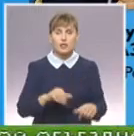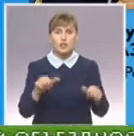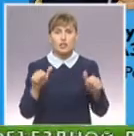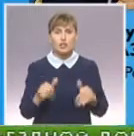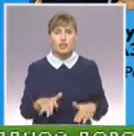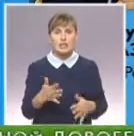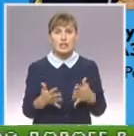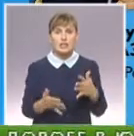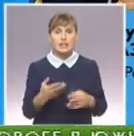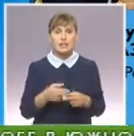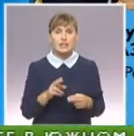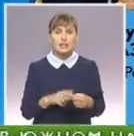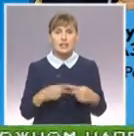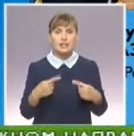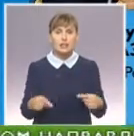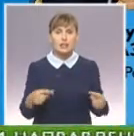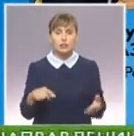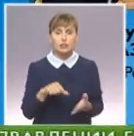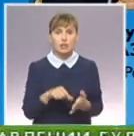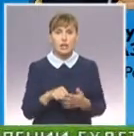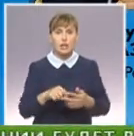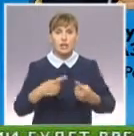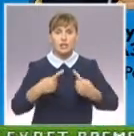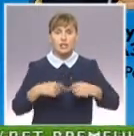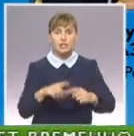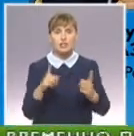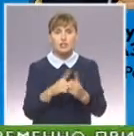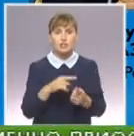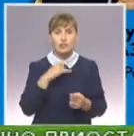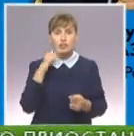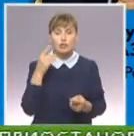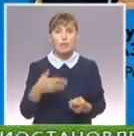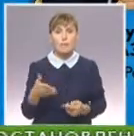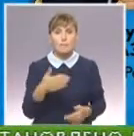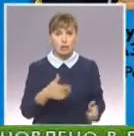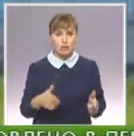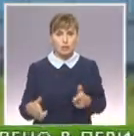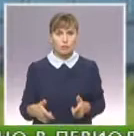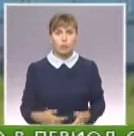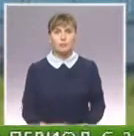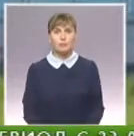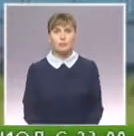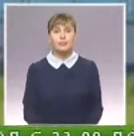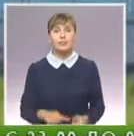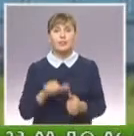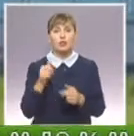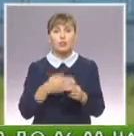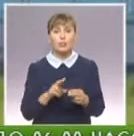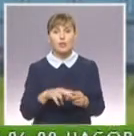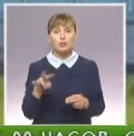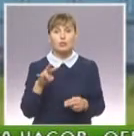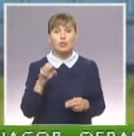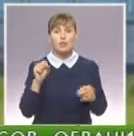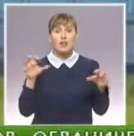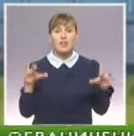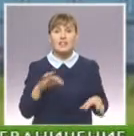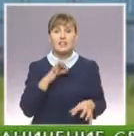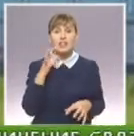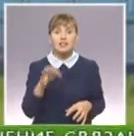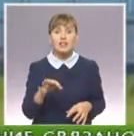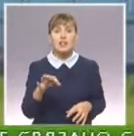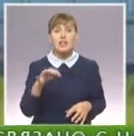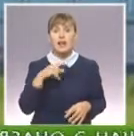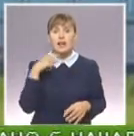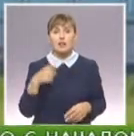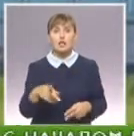приемлемо, как предлагали некоторые участники, организовать встречу в Казахстане, то мы готовы. Кроме того, Нурсултан Назарбаев призвал Запад и